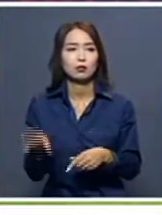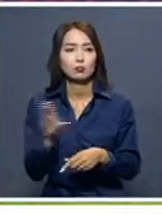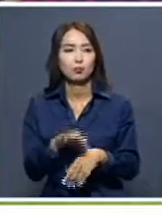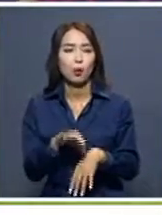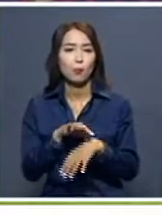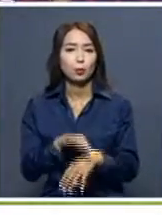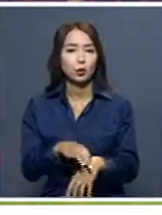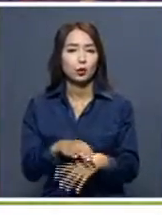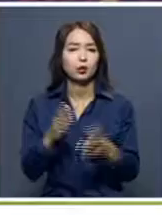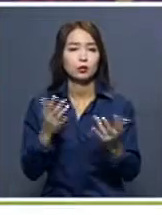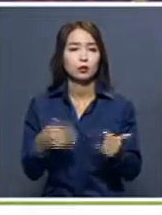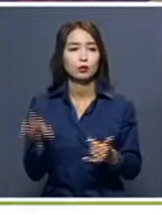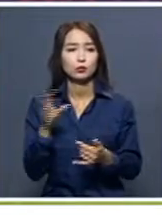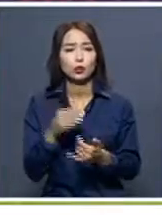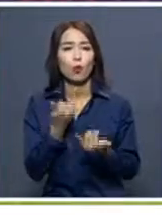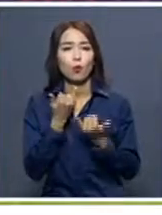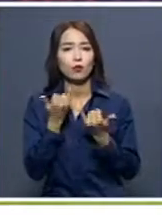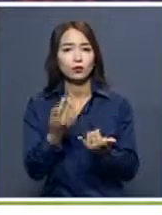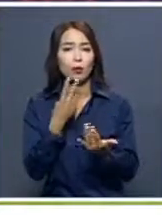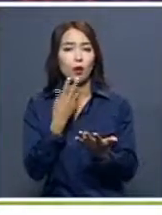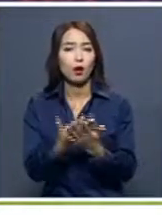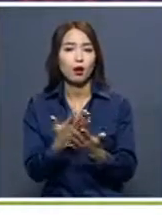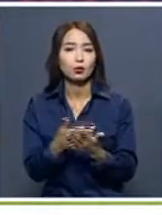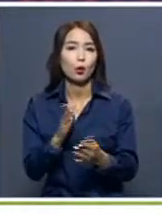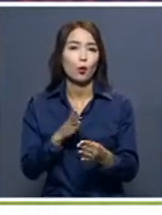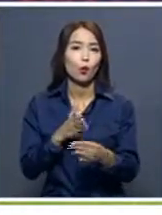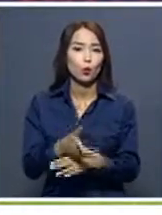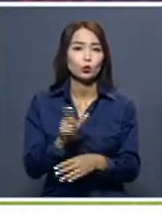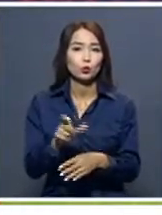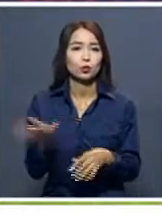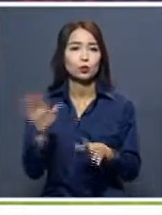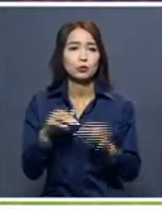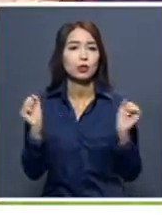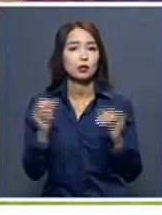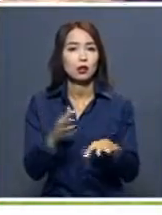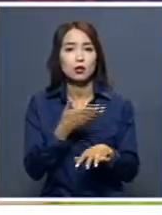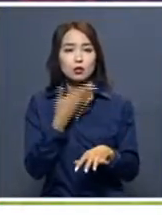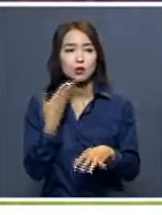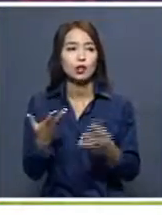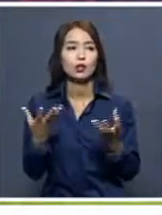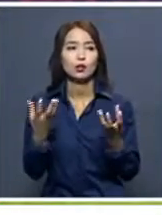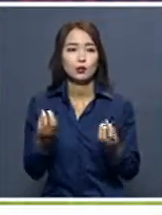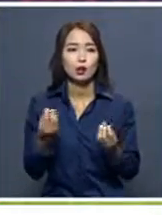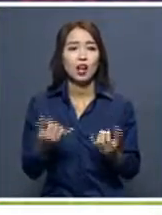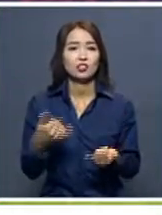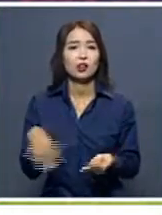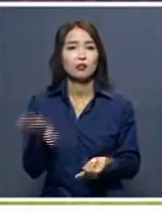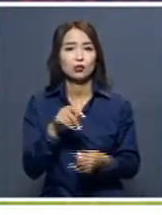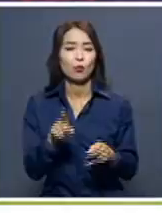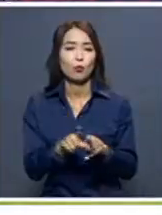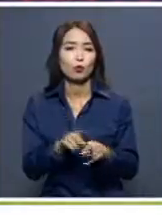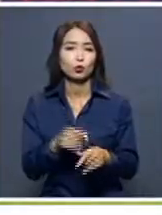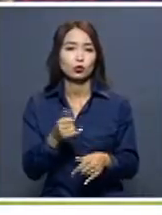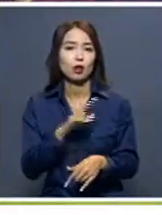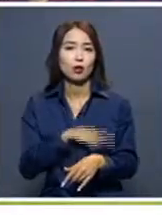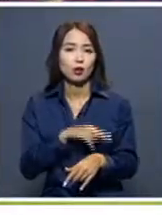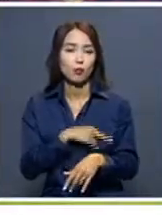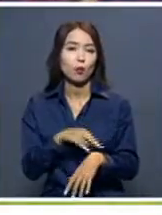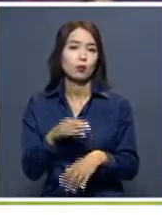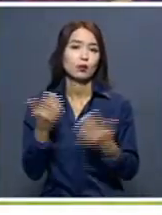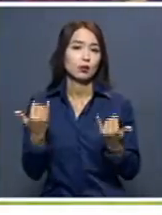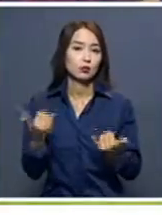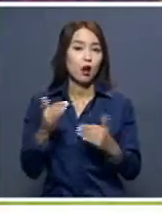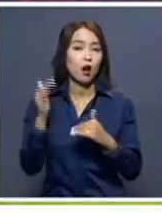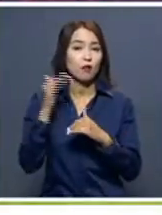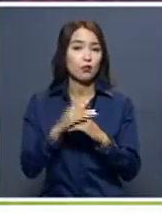жатыр. Көрермендерде халық әлі келе қойған жоқ, өйткені жұмыста болар әзірге олар. Дегенмен де бұл